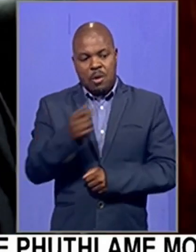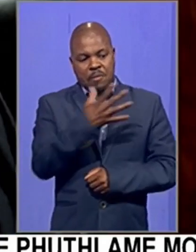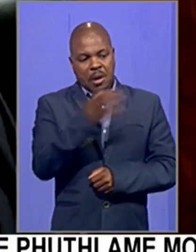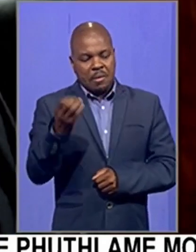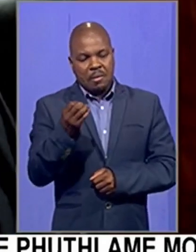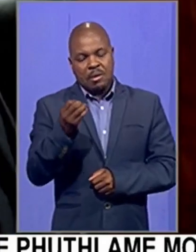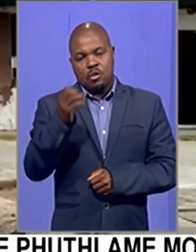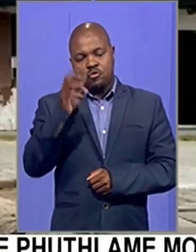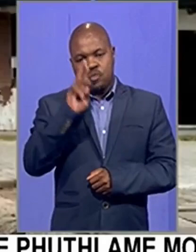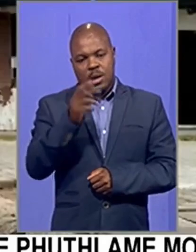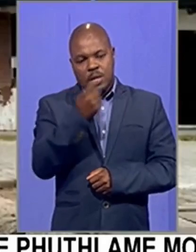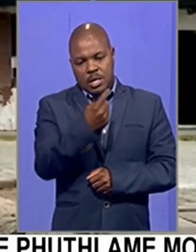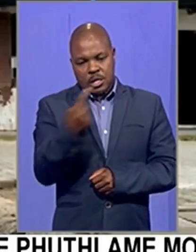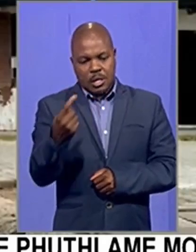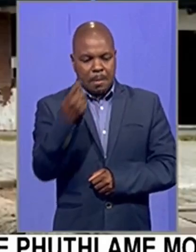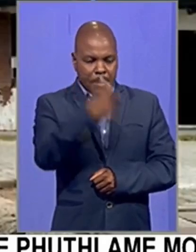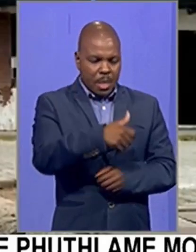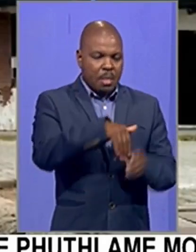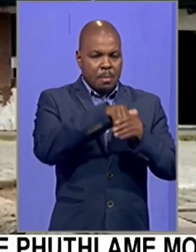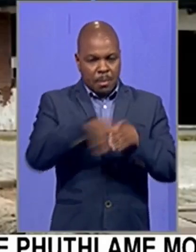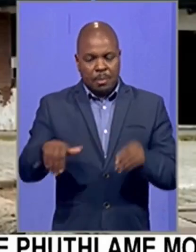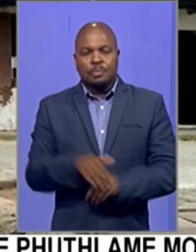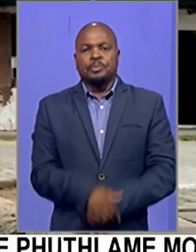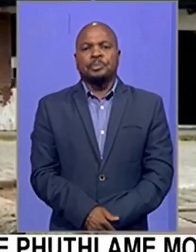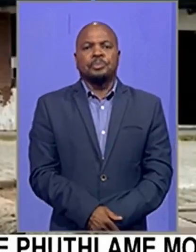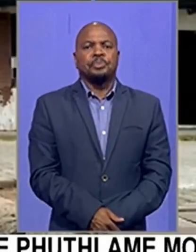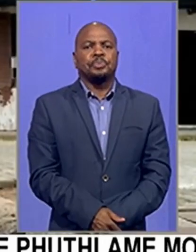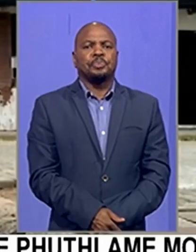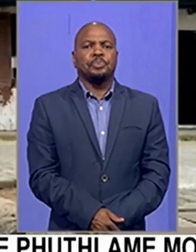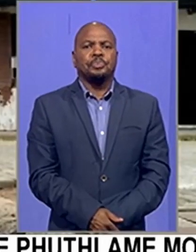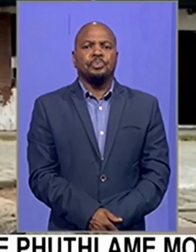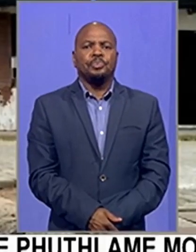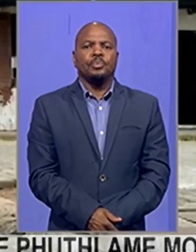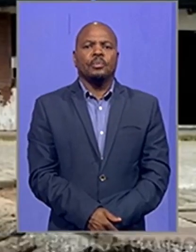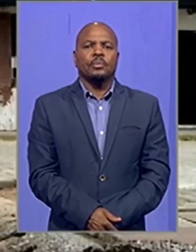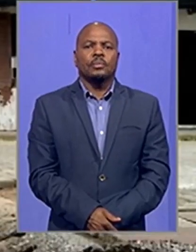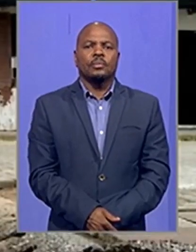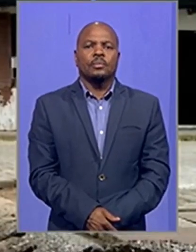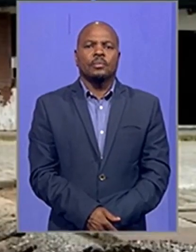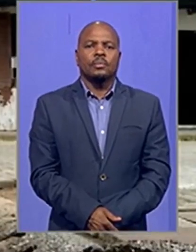500 motho ka mong. Konelo le Kgafola, Ditaba tsa SABC, Bloemfontein.